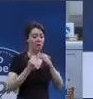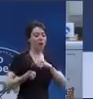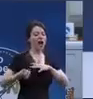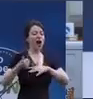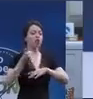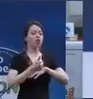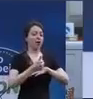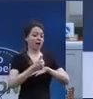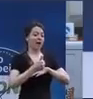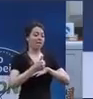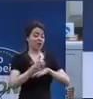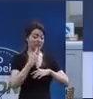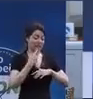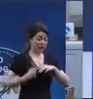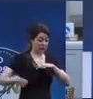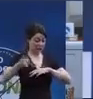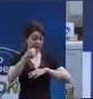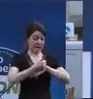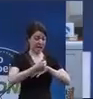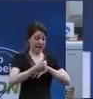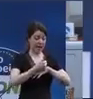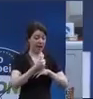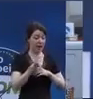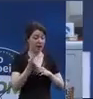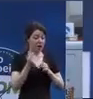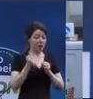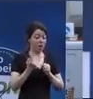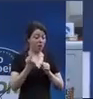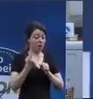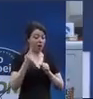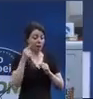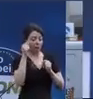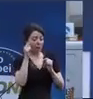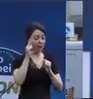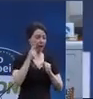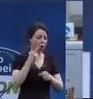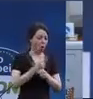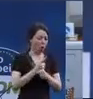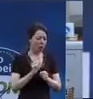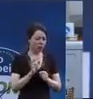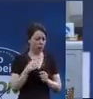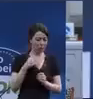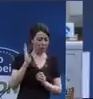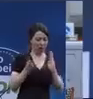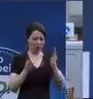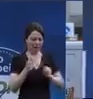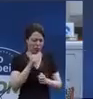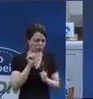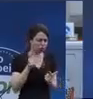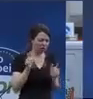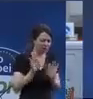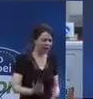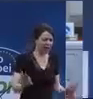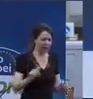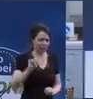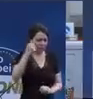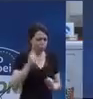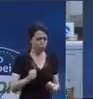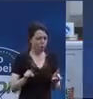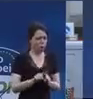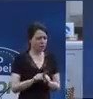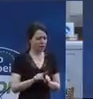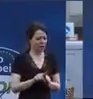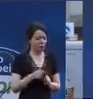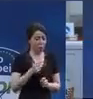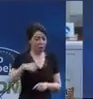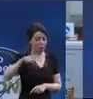E chi è autorevole può inarcare il sopracciglio non ha bisogno di battere niente né di dare dello stronzo a nessuno e quando